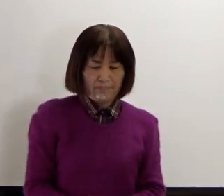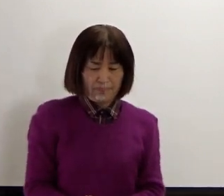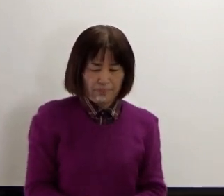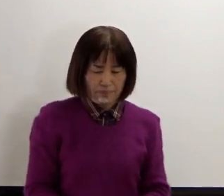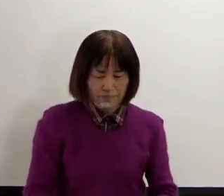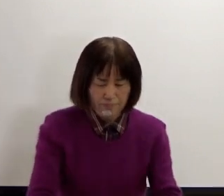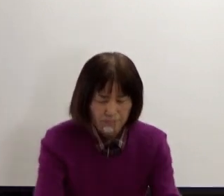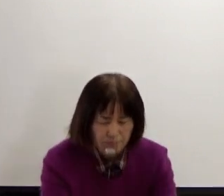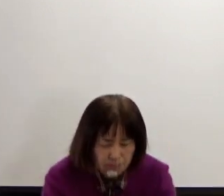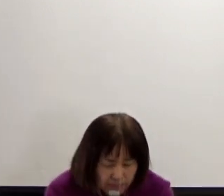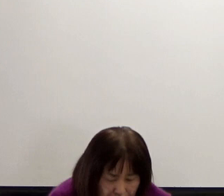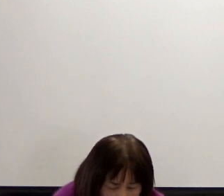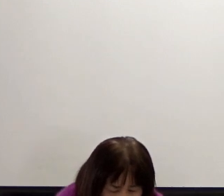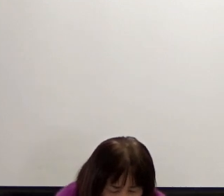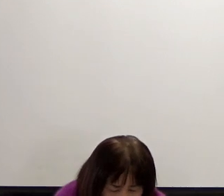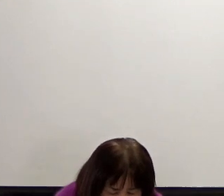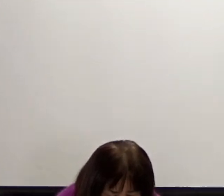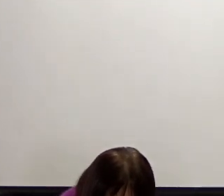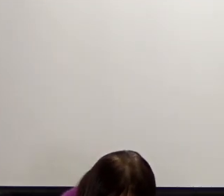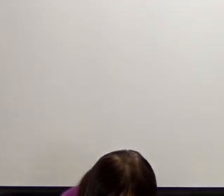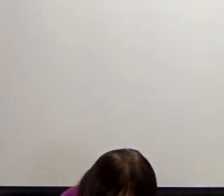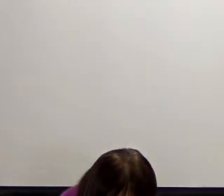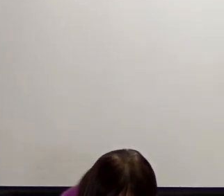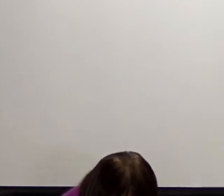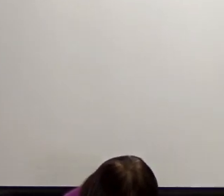する。以上であります。